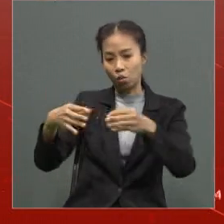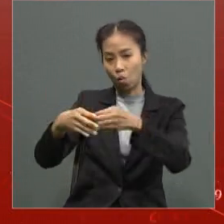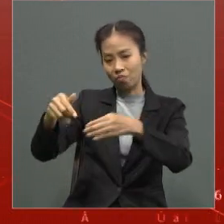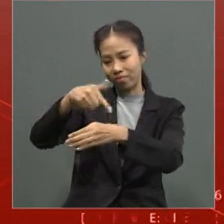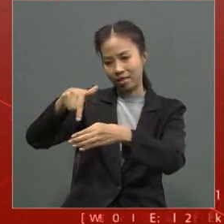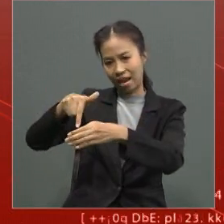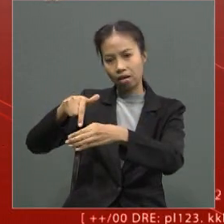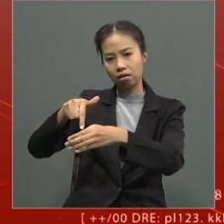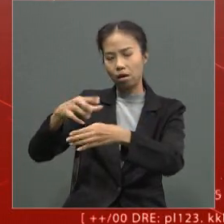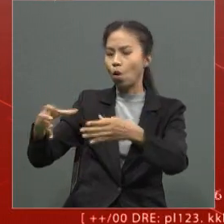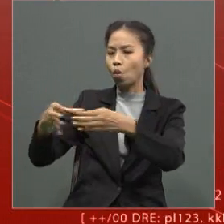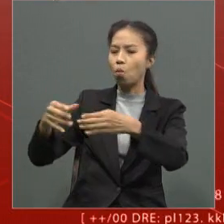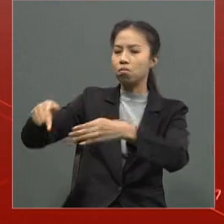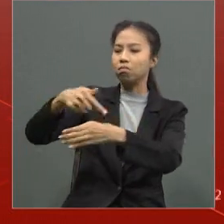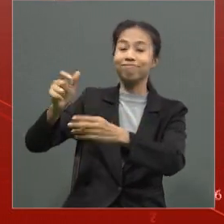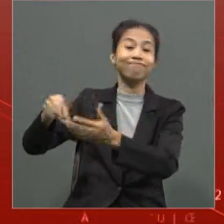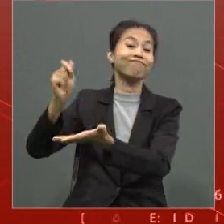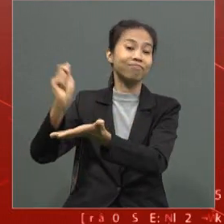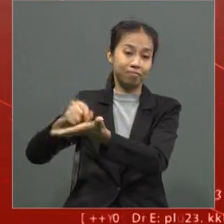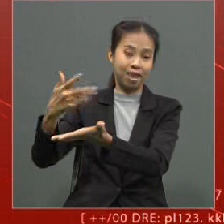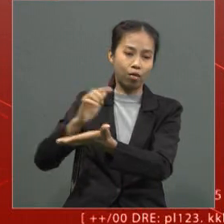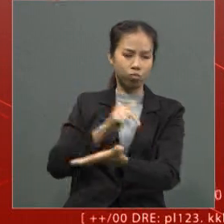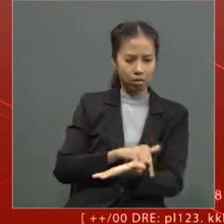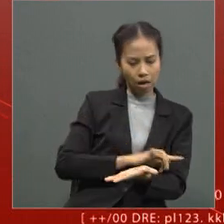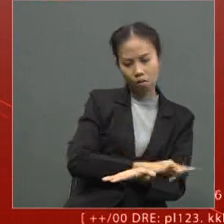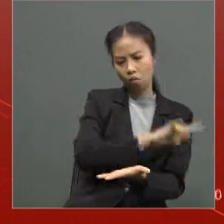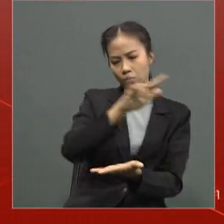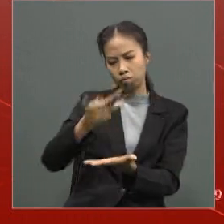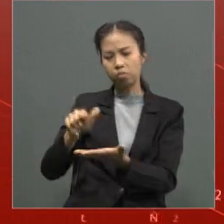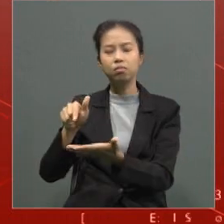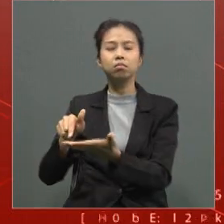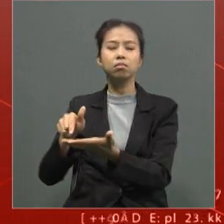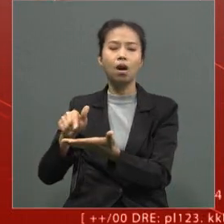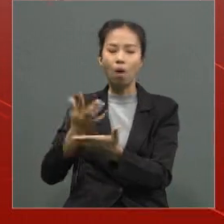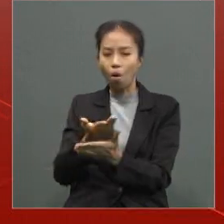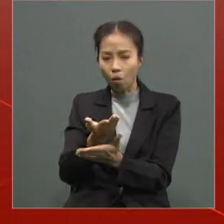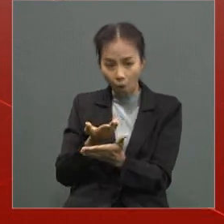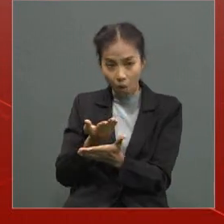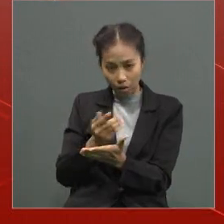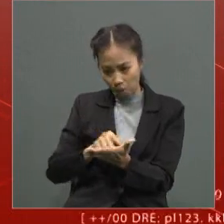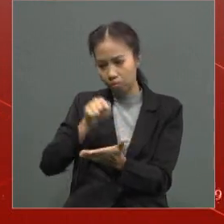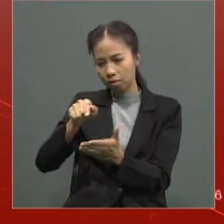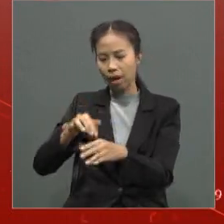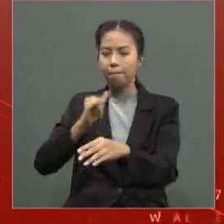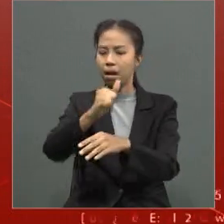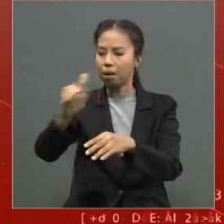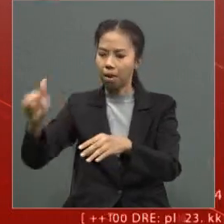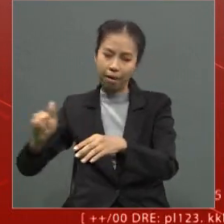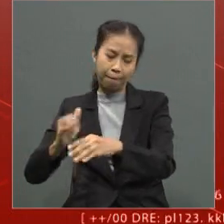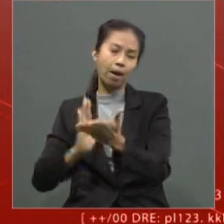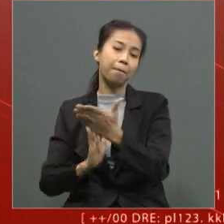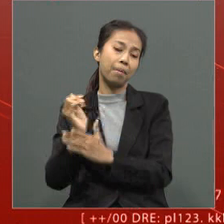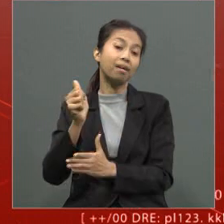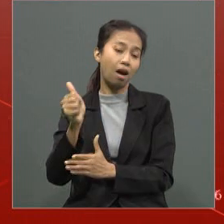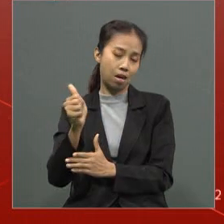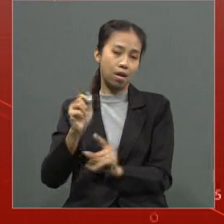การลงนามเป็นเขตเชงเกนกันแต่ครั้งแรกที่เดินทางหรือว่าครั้งแรกที่ขออย่างเมื่อก่อนอ่ะถ้าเชอรรี่อยากจะ